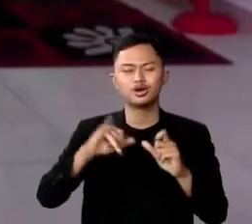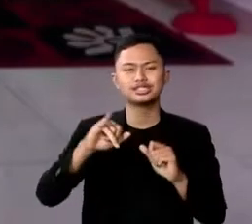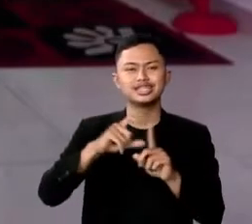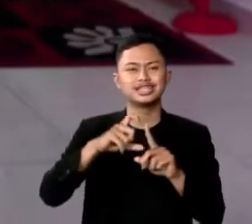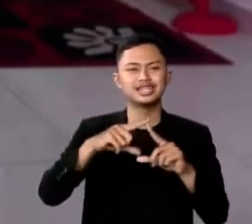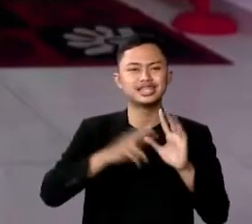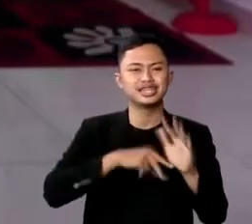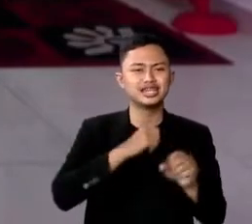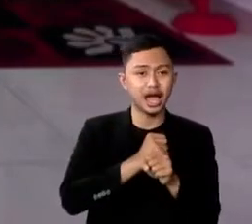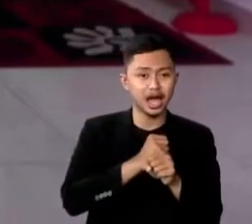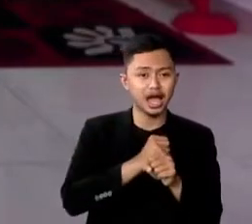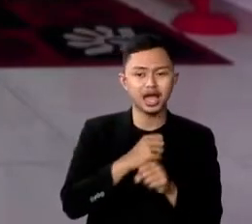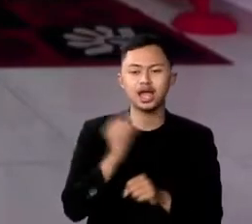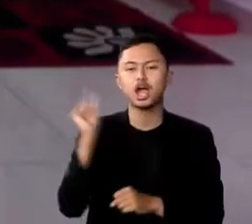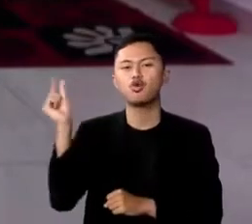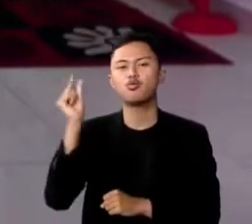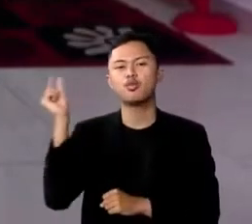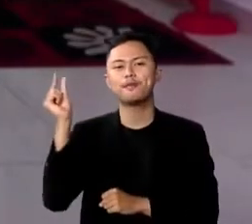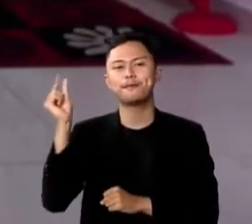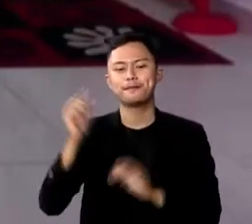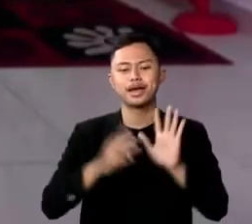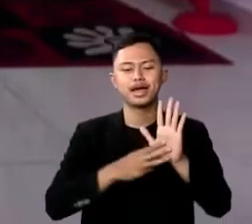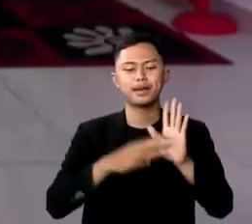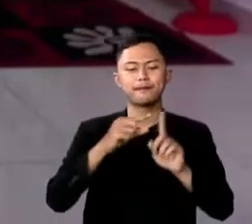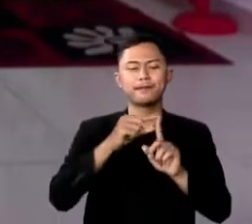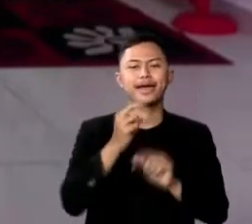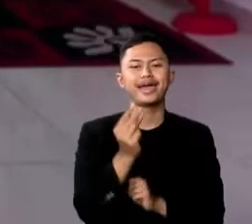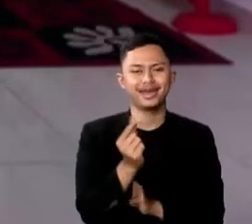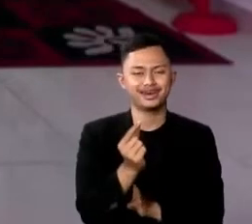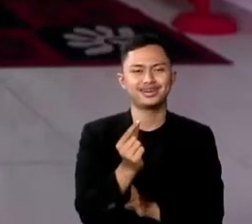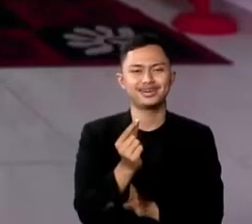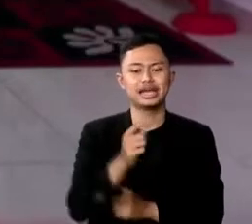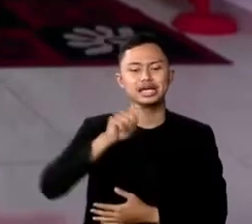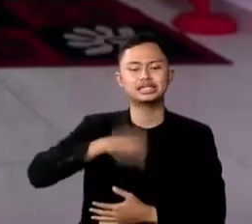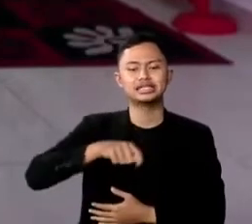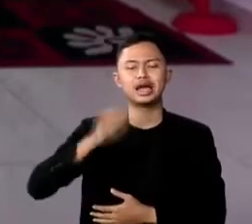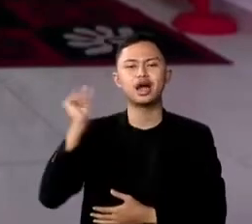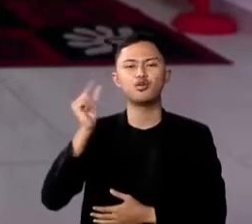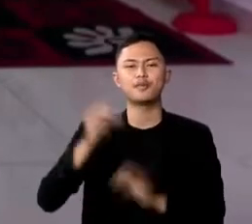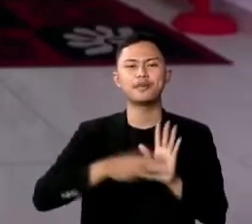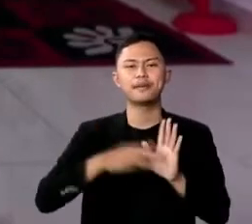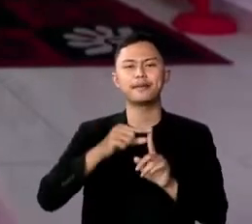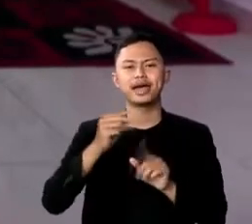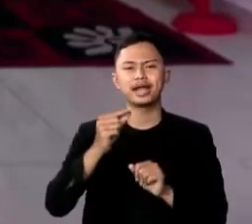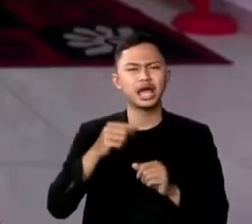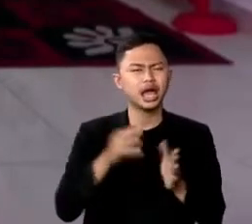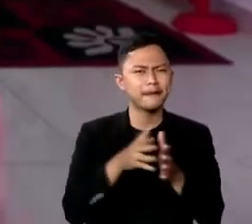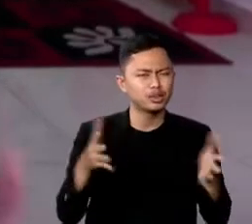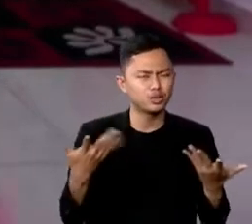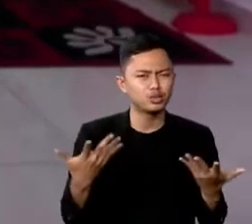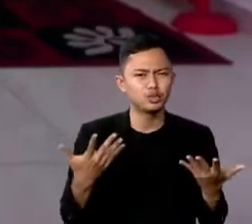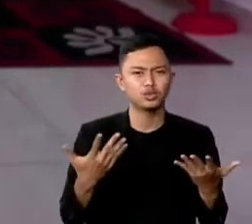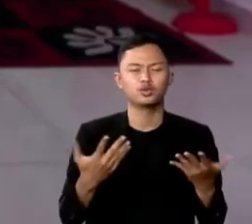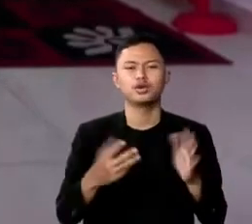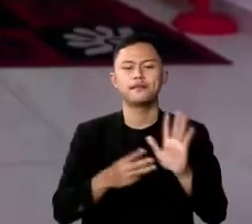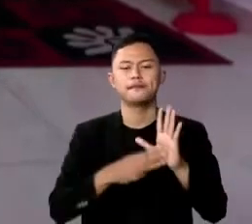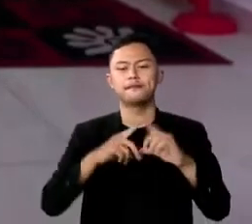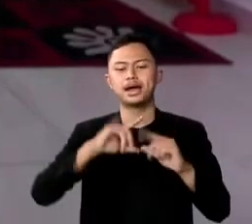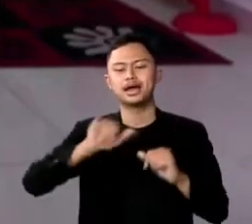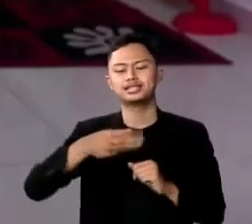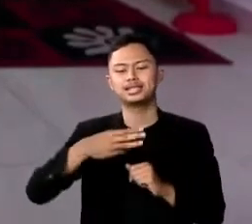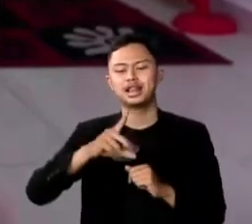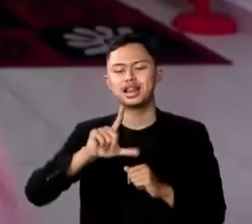MPR Majelis Permusyawaratan rumah gitu jadi oleh kapal keluarga ini sharing saling